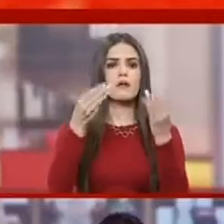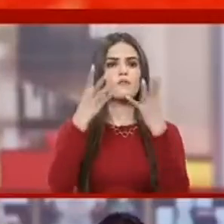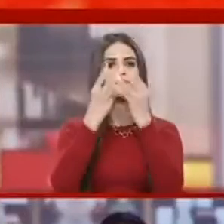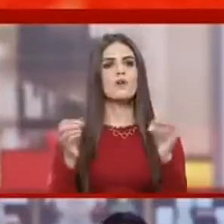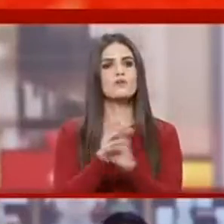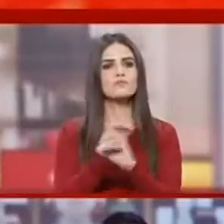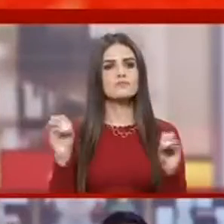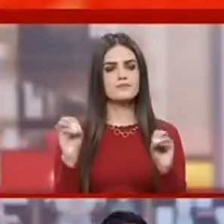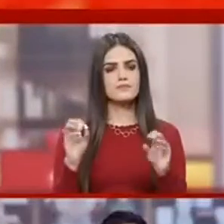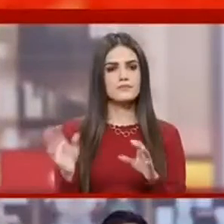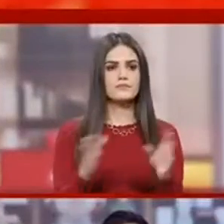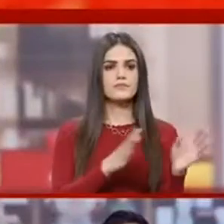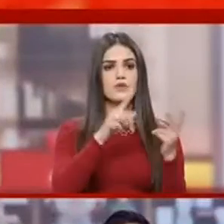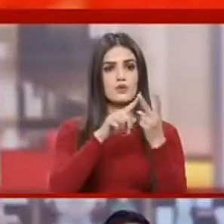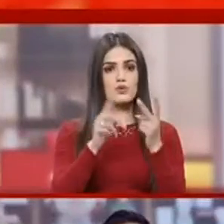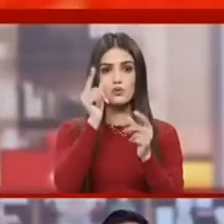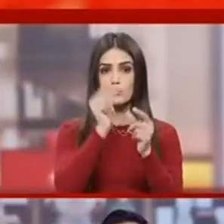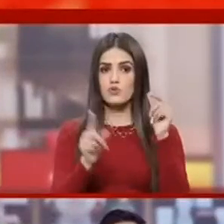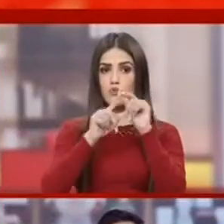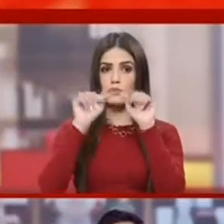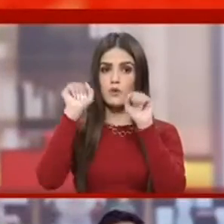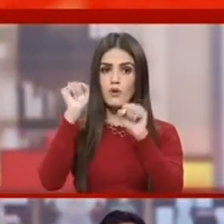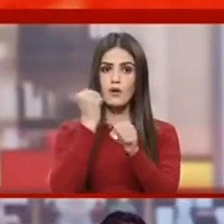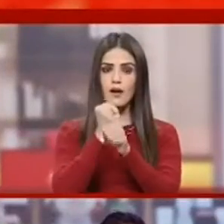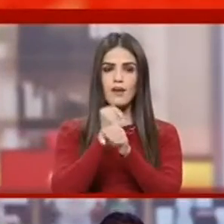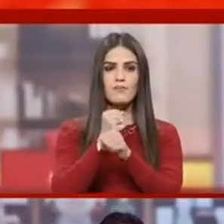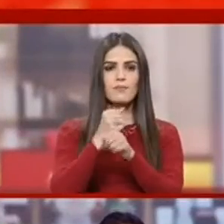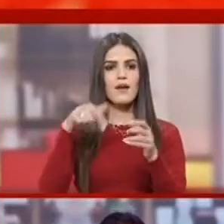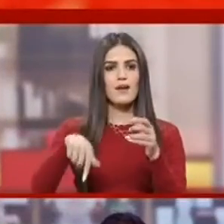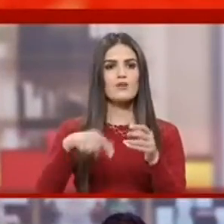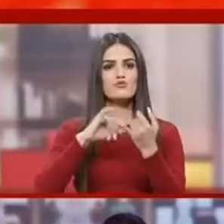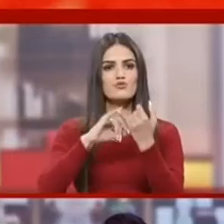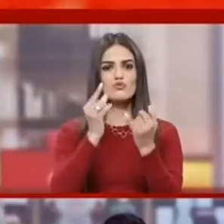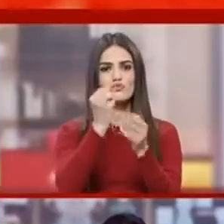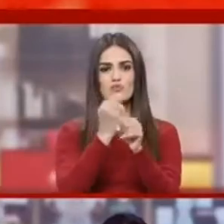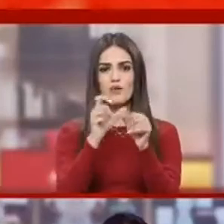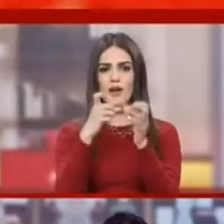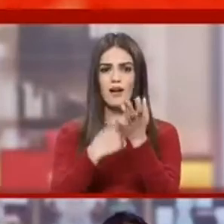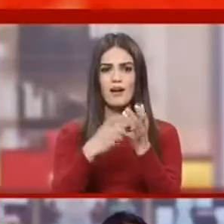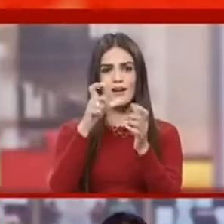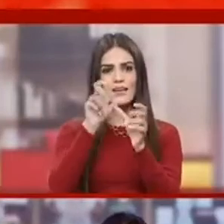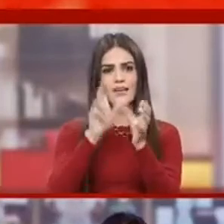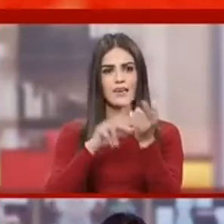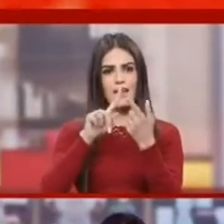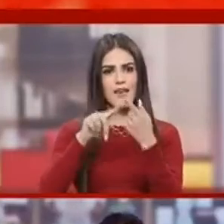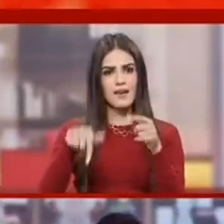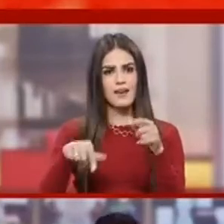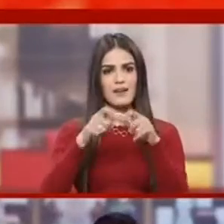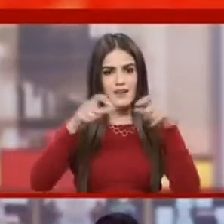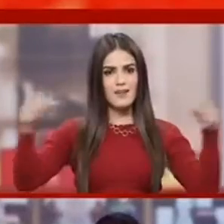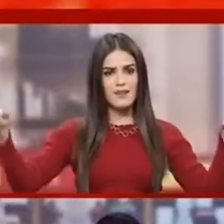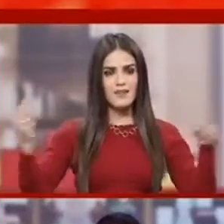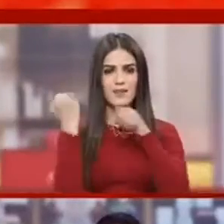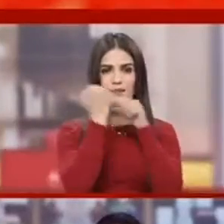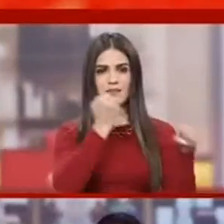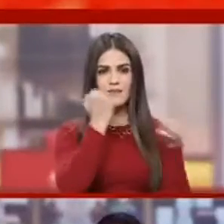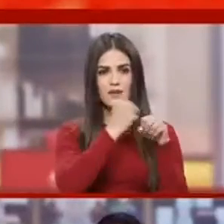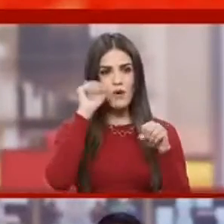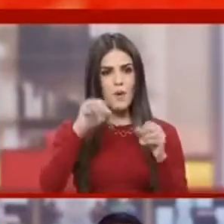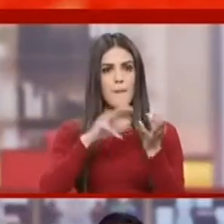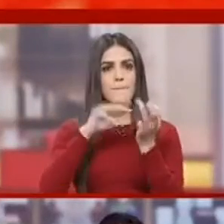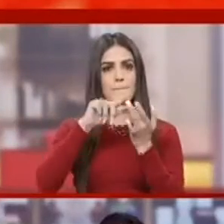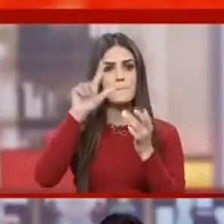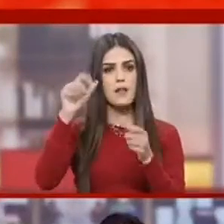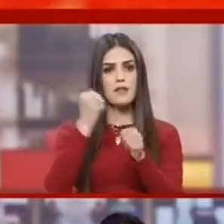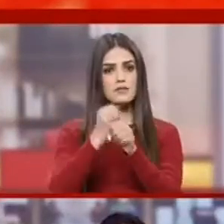है यूपी सरकार ने गन्ना किसानों को नई सौगाद दी है सरकार ने कहा कि अब गन्ने की तौल कम करने पर मिल के